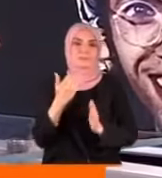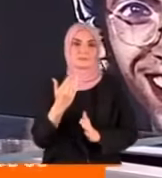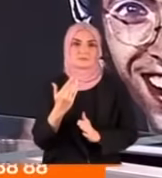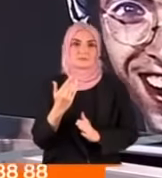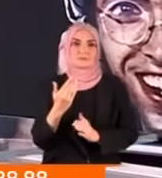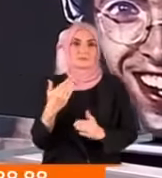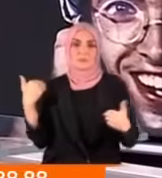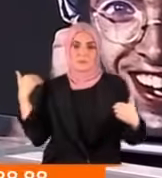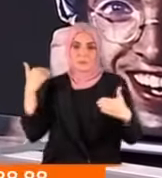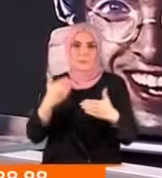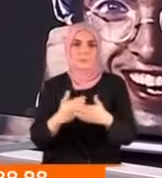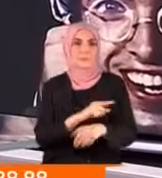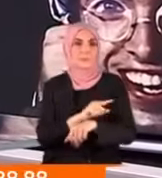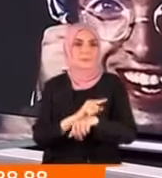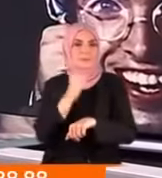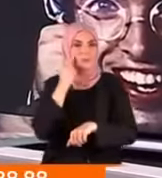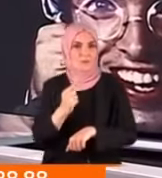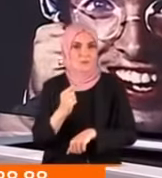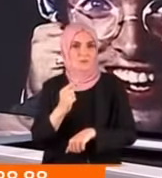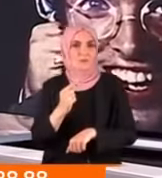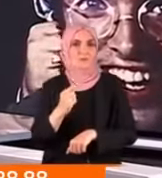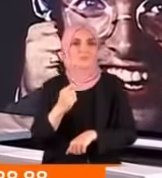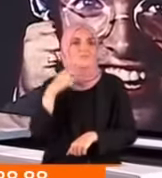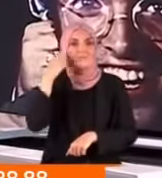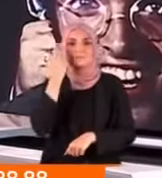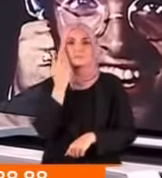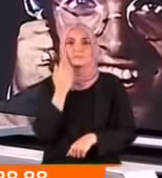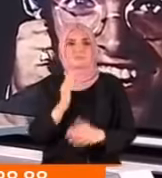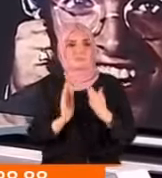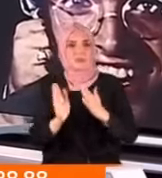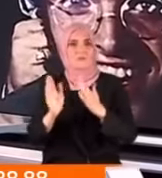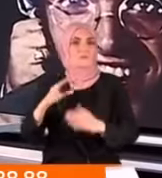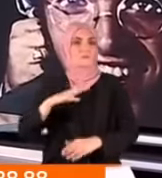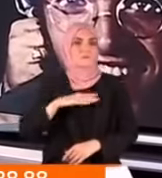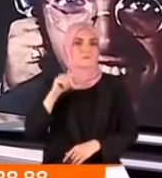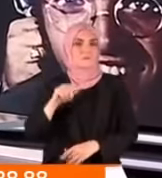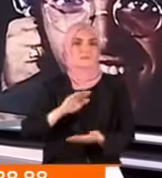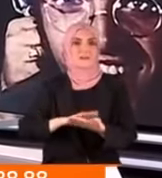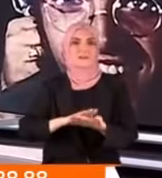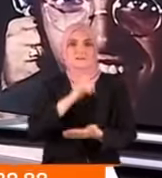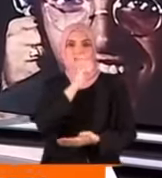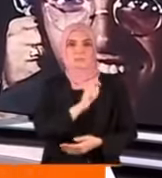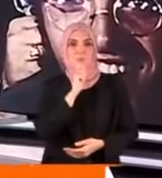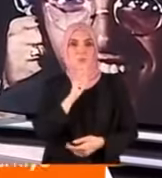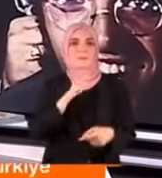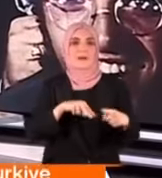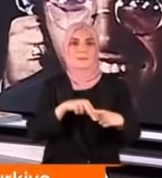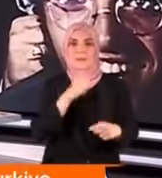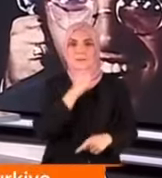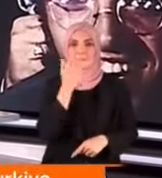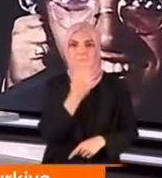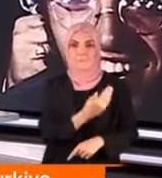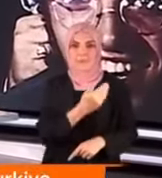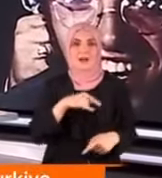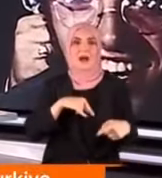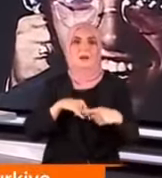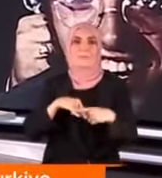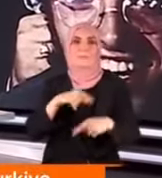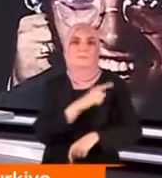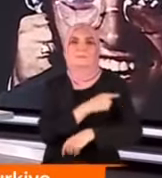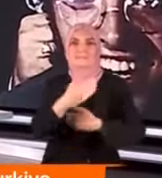Sınıfı hala izlenmeye devam ediyor. Arkadaşımız Altay Altuğ da Hababam'ın efsanelerini filmin çekildiği yerde Adile